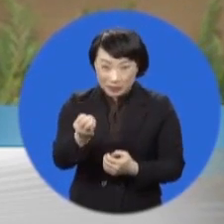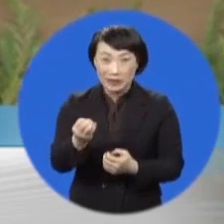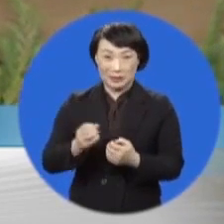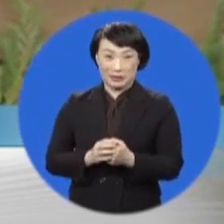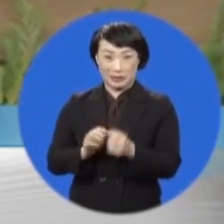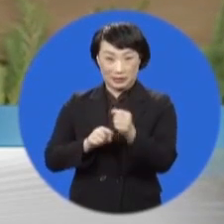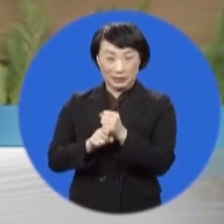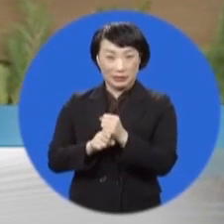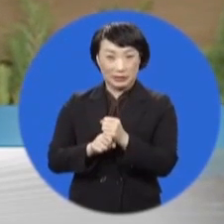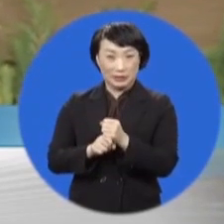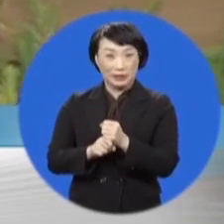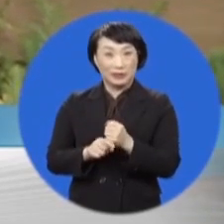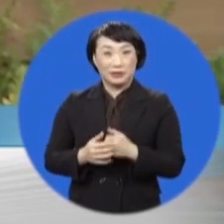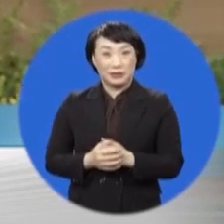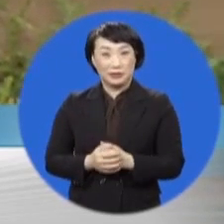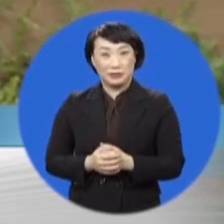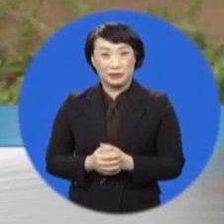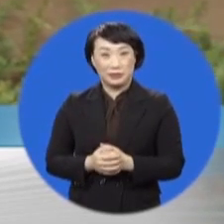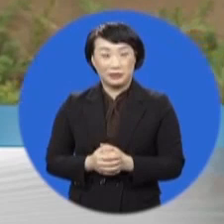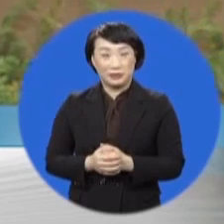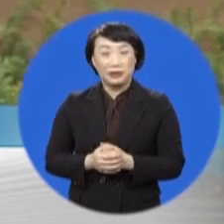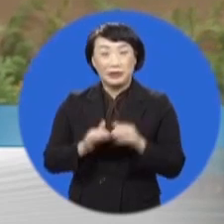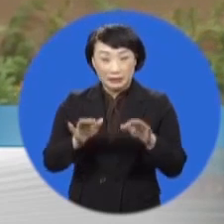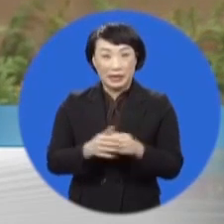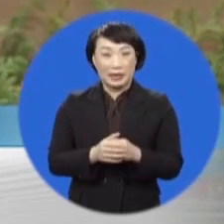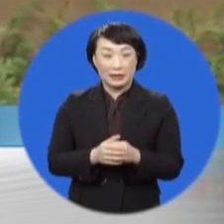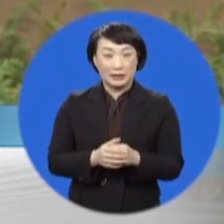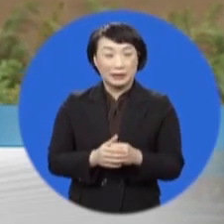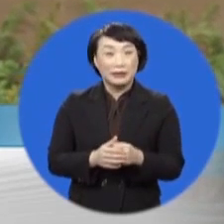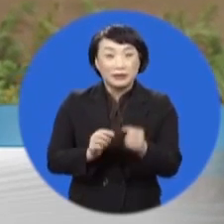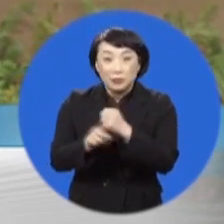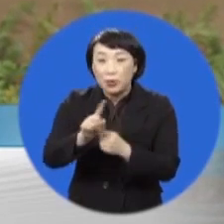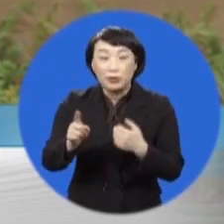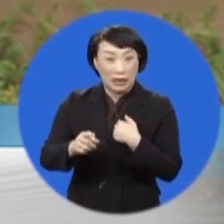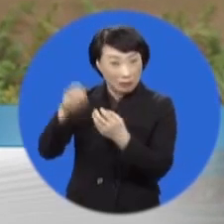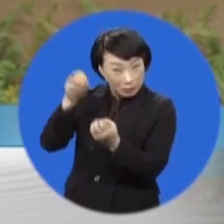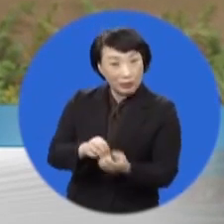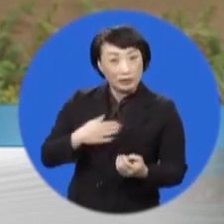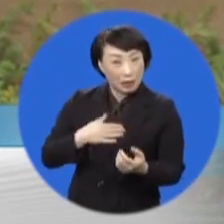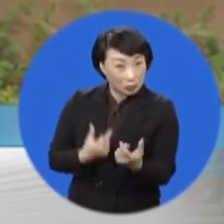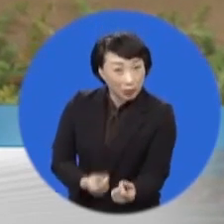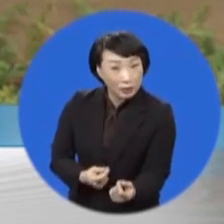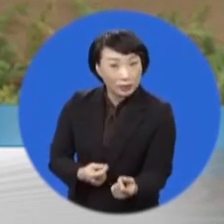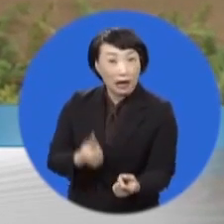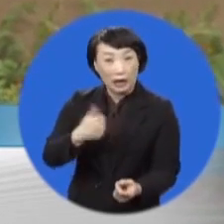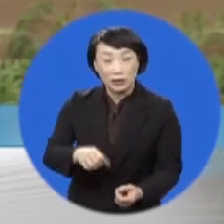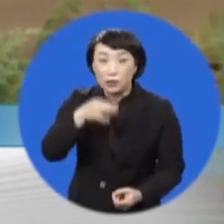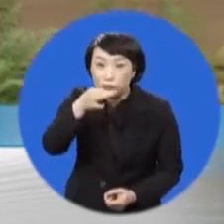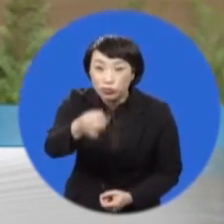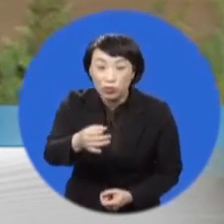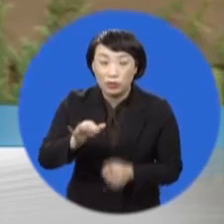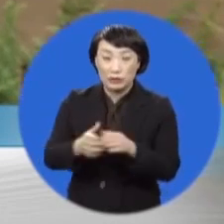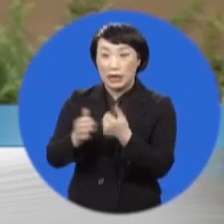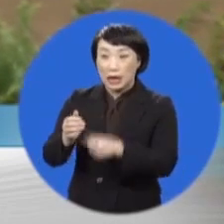5 c 난 말인데 다시마는 나와 같은 본격 이라고 그럼